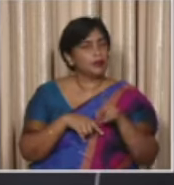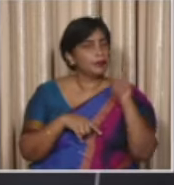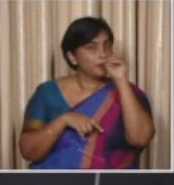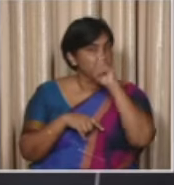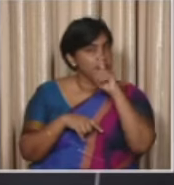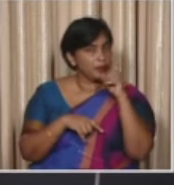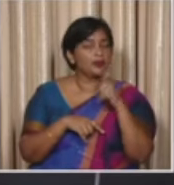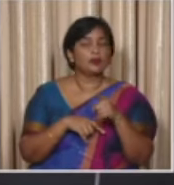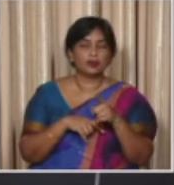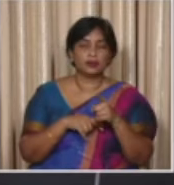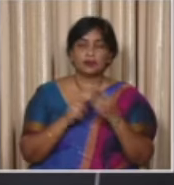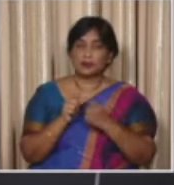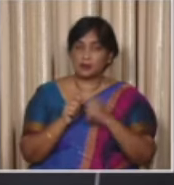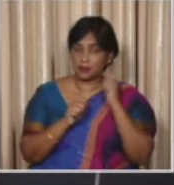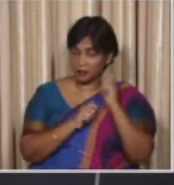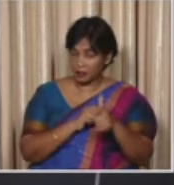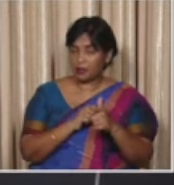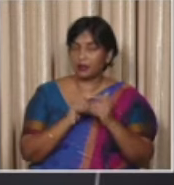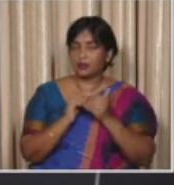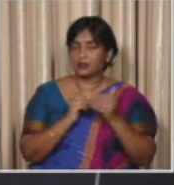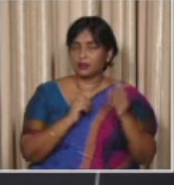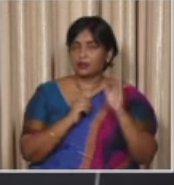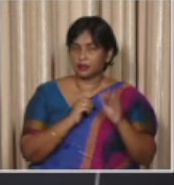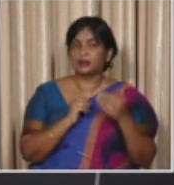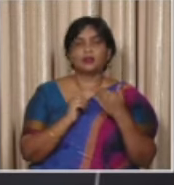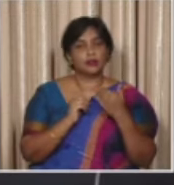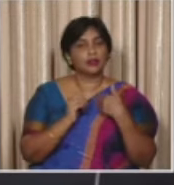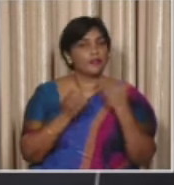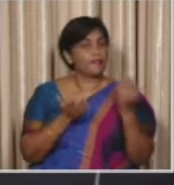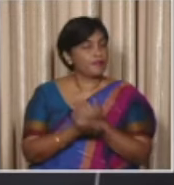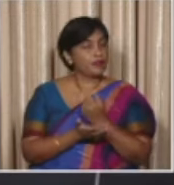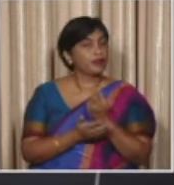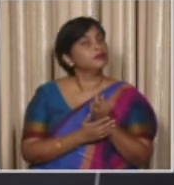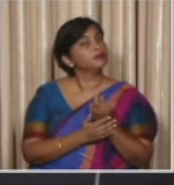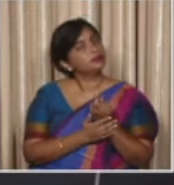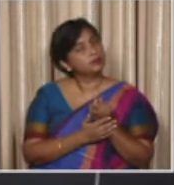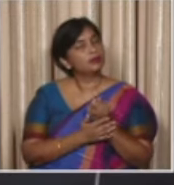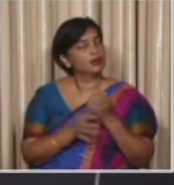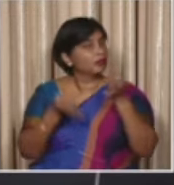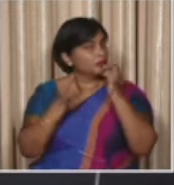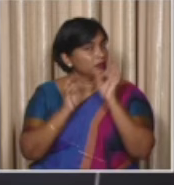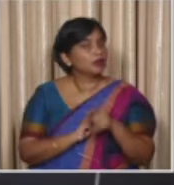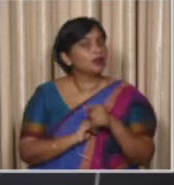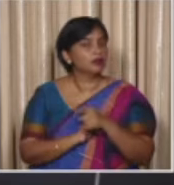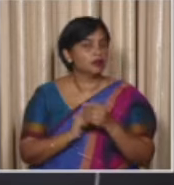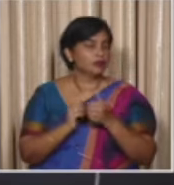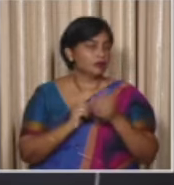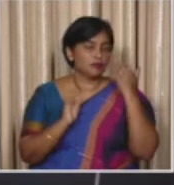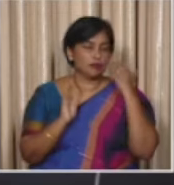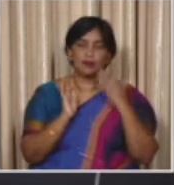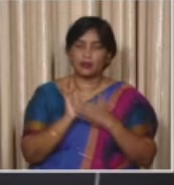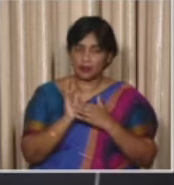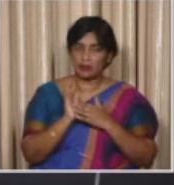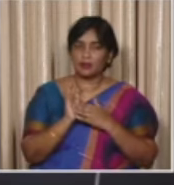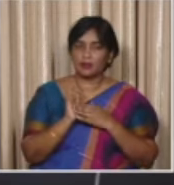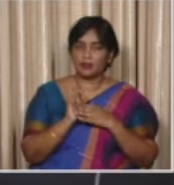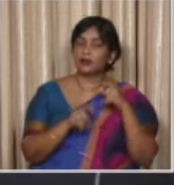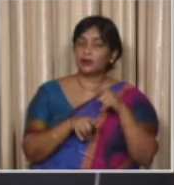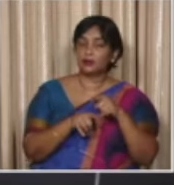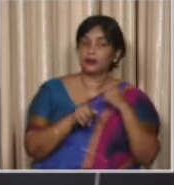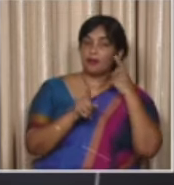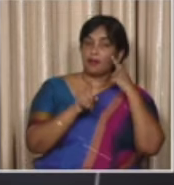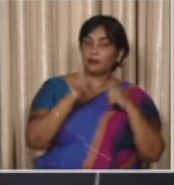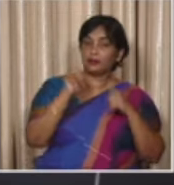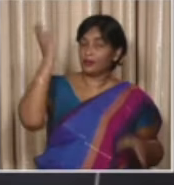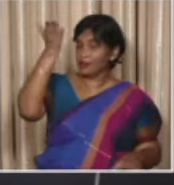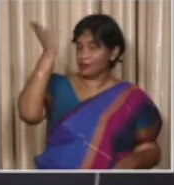හිලව් දීමනාව අතර මැඟදීආම වෙන් කළ තිබෙන ප්‍රතිපාදන ප්‍රමාණවත්ද කියන කාරණේ ආවා. ඔය ඔබතුමා කැඳවලා